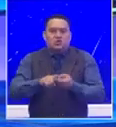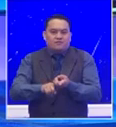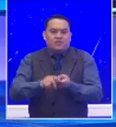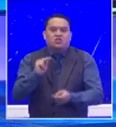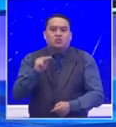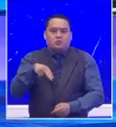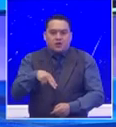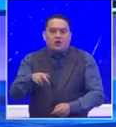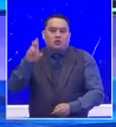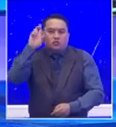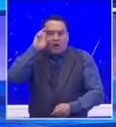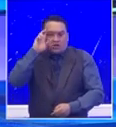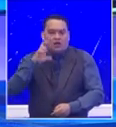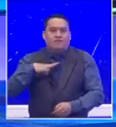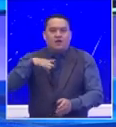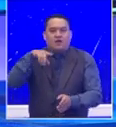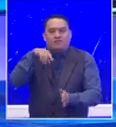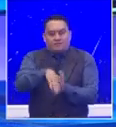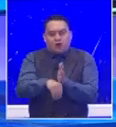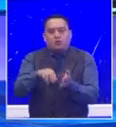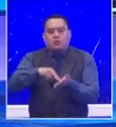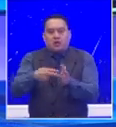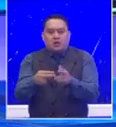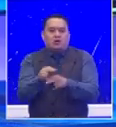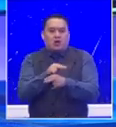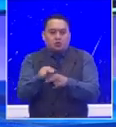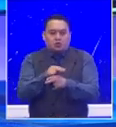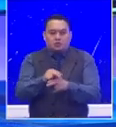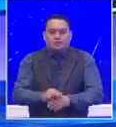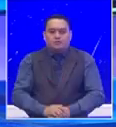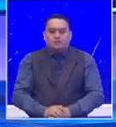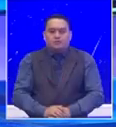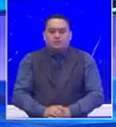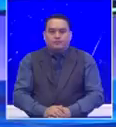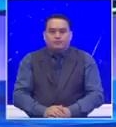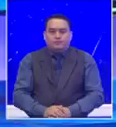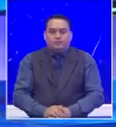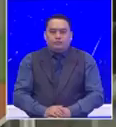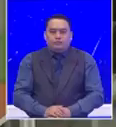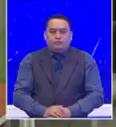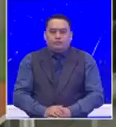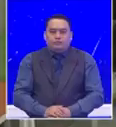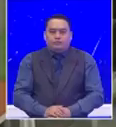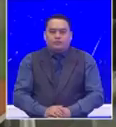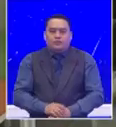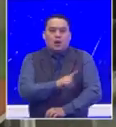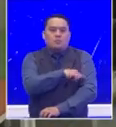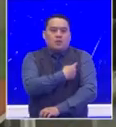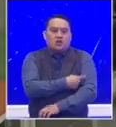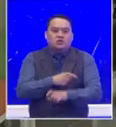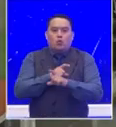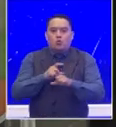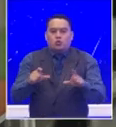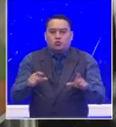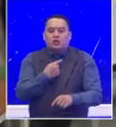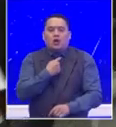введением чрезвычайного положения введены коррективы в плановые лечебные процедуры. Подробности в сюжете. В медицинских учреждениях